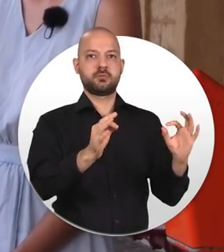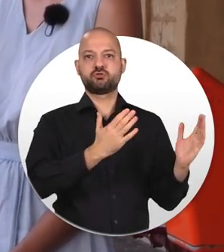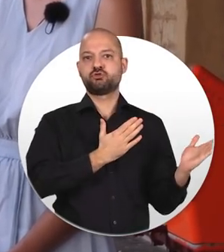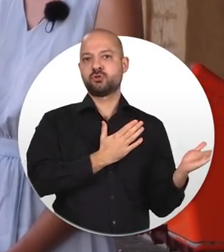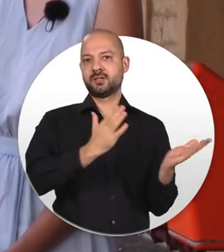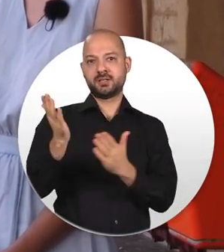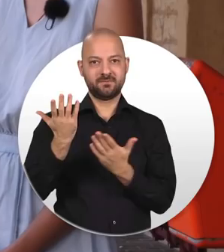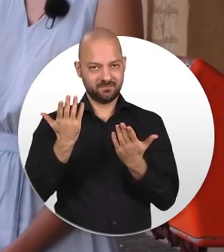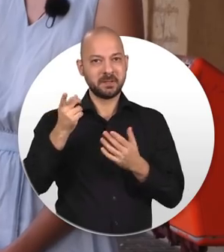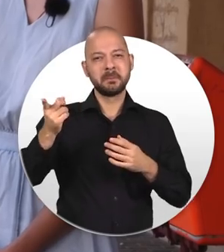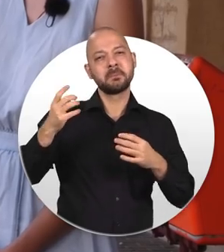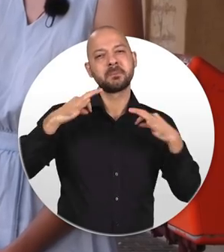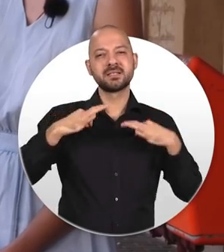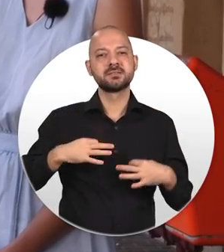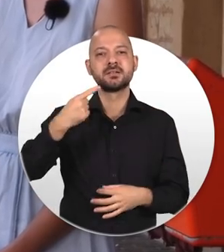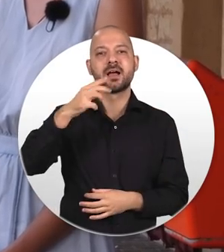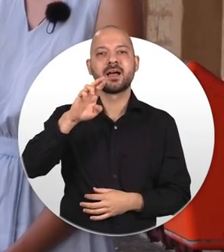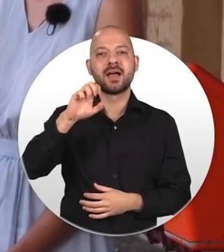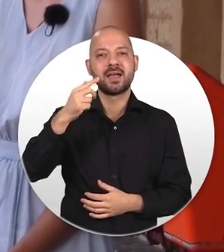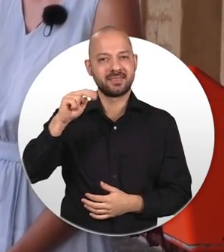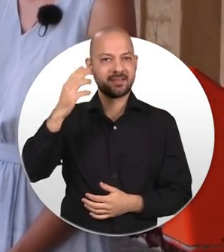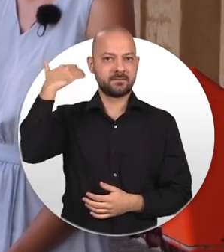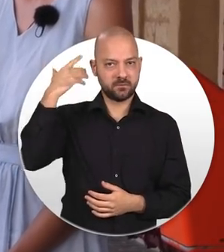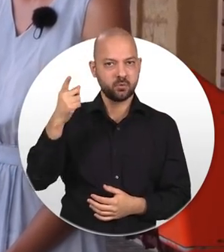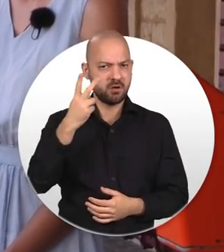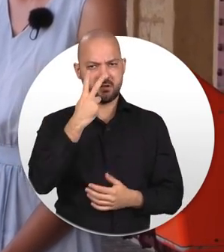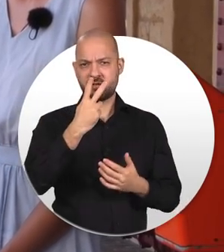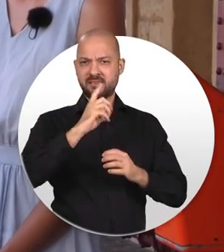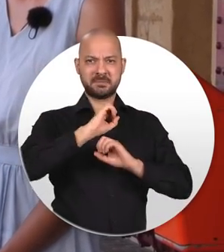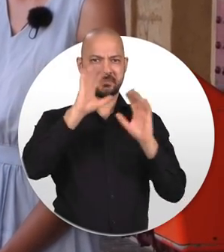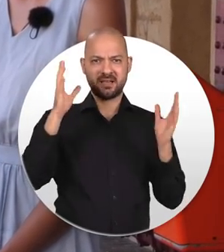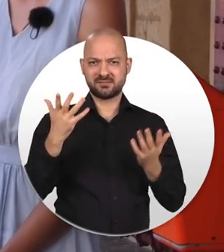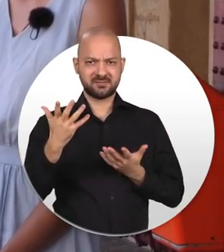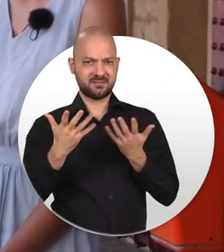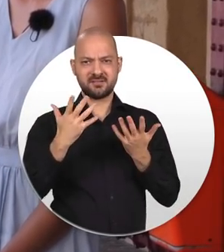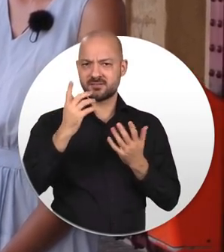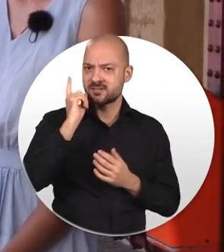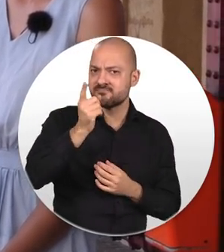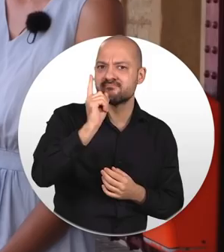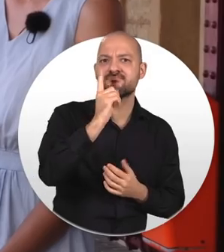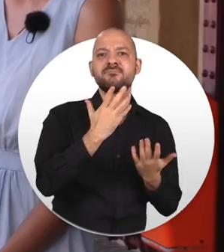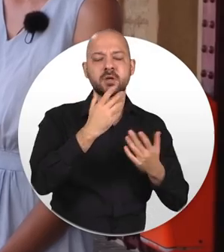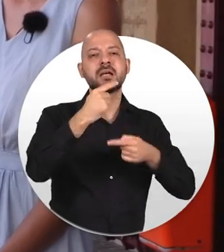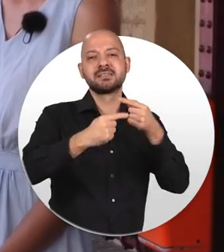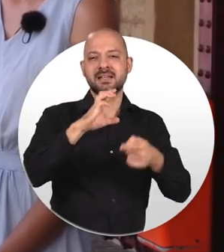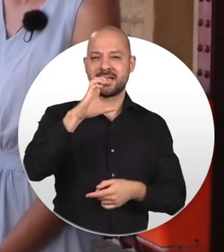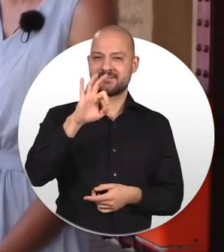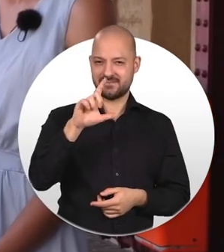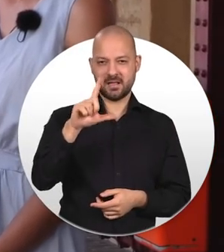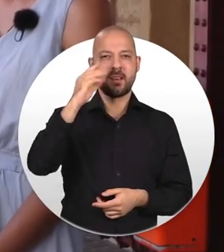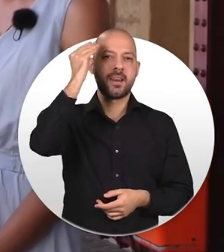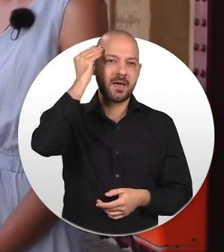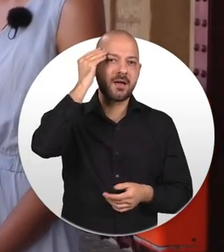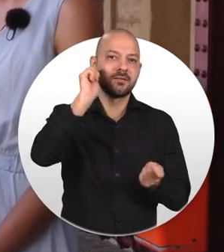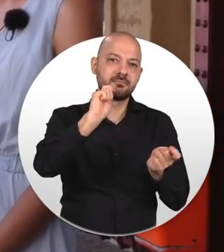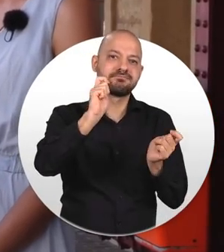Minister Greten, das war das damals, die war gut nicht amüsiert darüber. Und ich meine, sie viel Zigarre verdient gehen. Aber seitdem hat sie sehr wohl